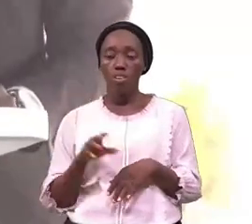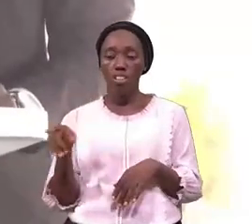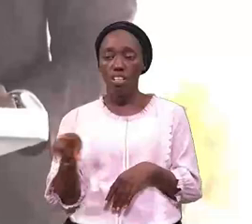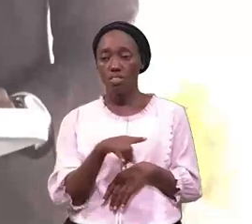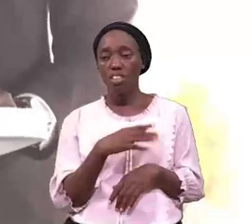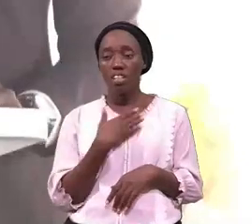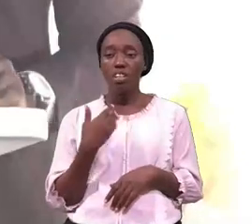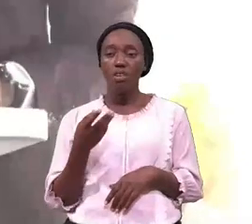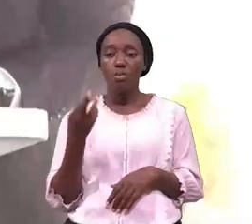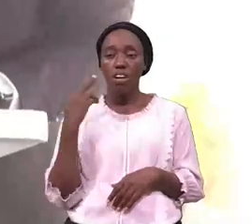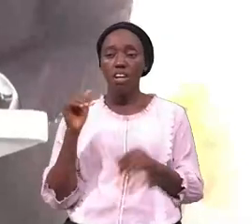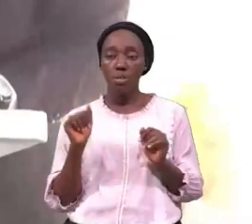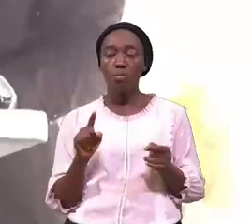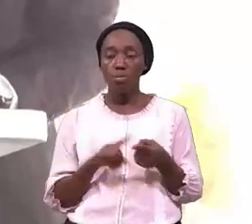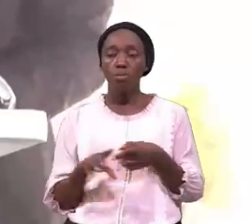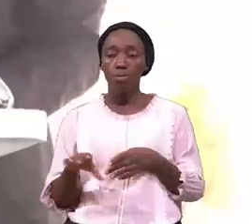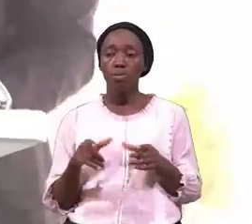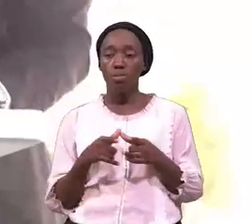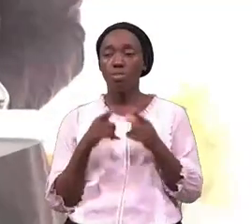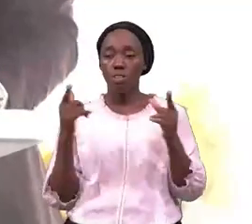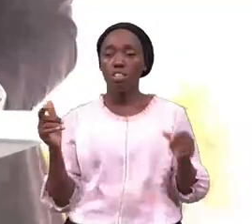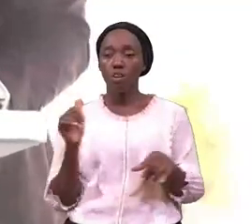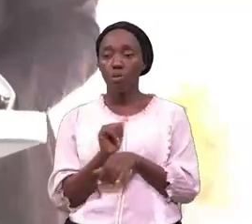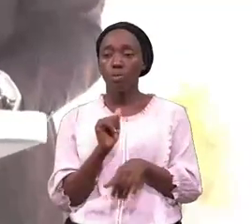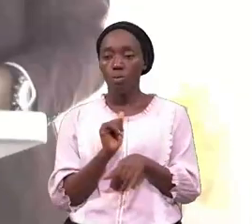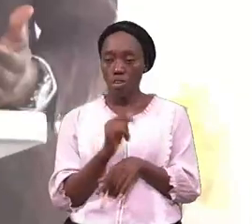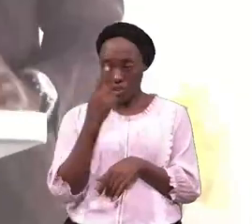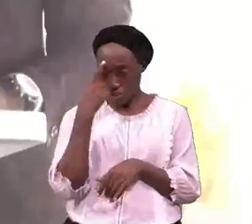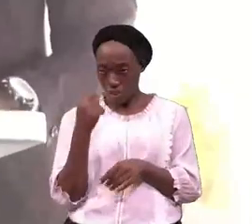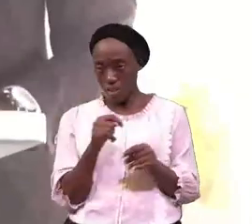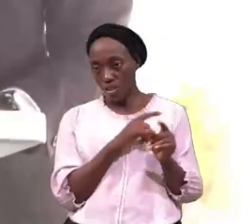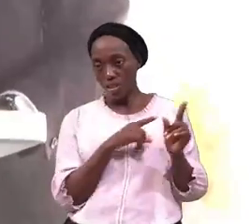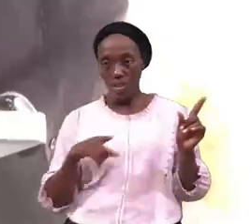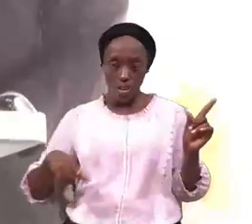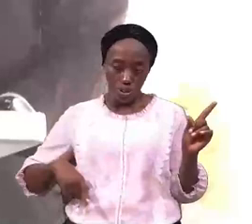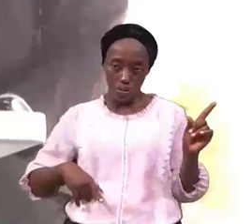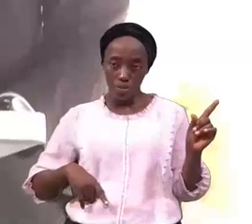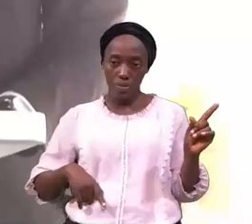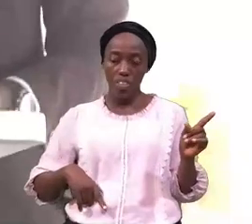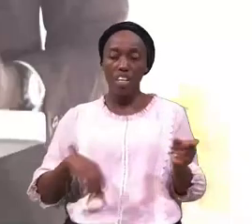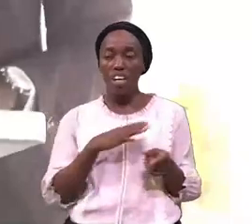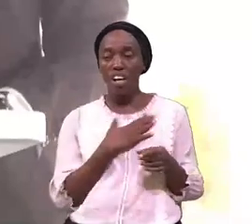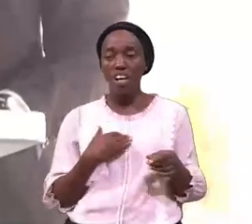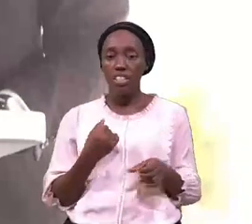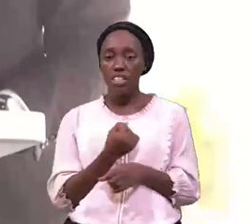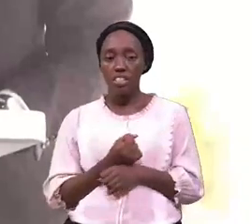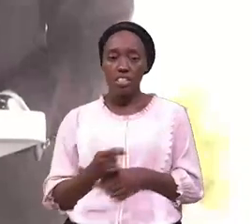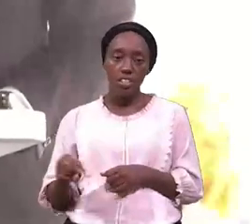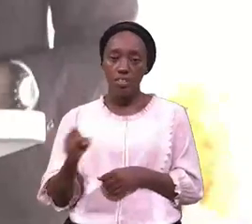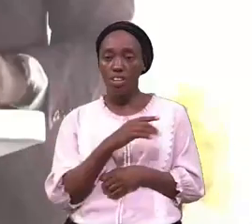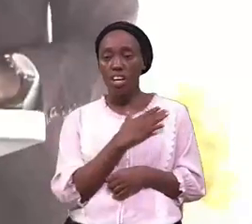Et ils ont fait de grandes œuvres pour le Seigneur. Cette grande grâce peut venir sur toi, te sauver,